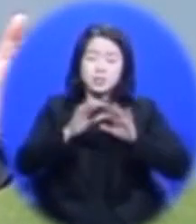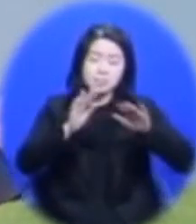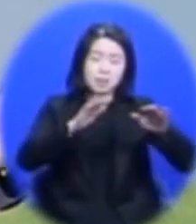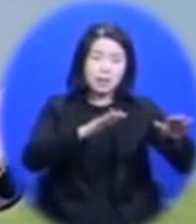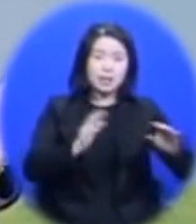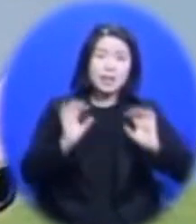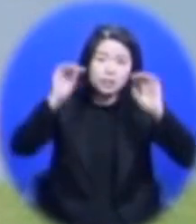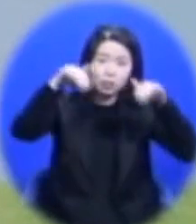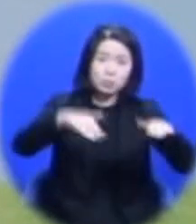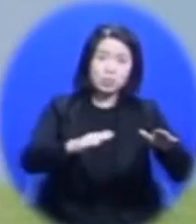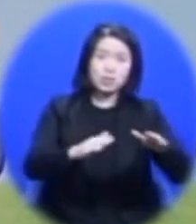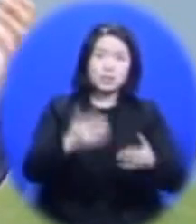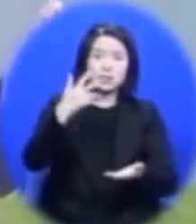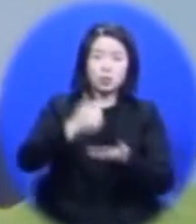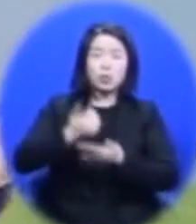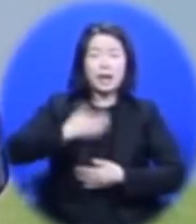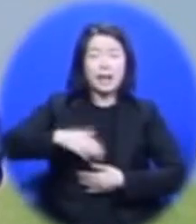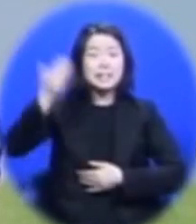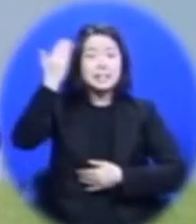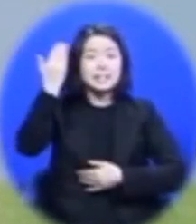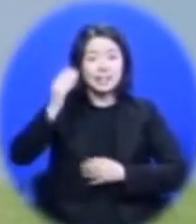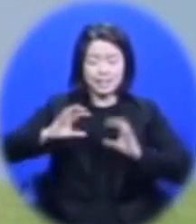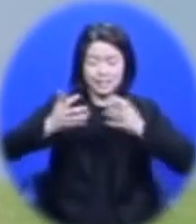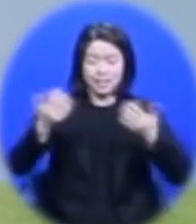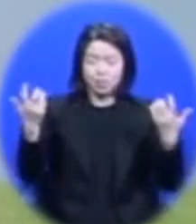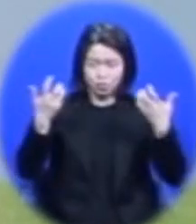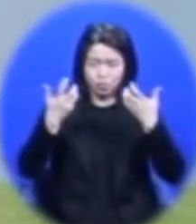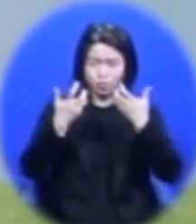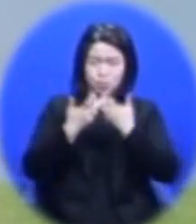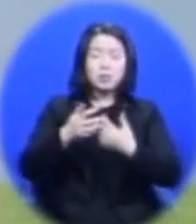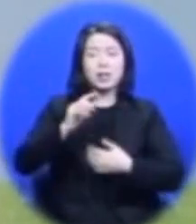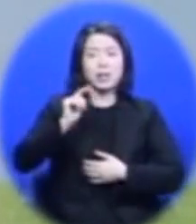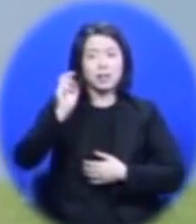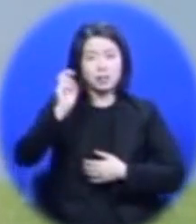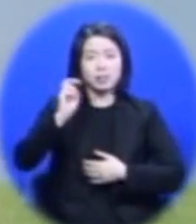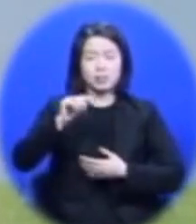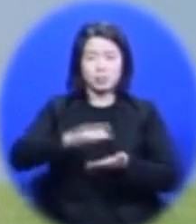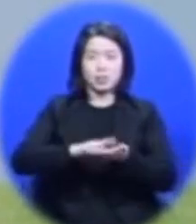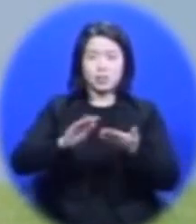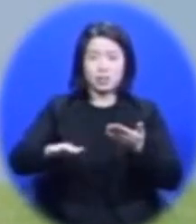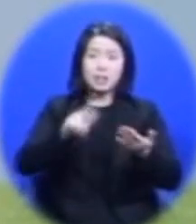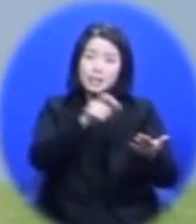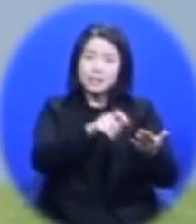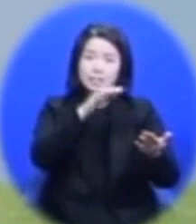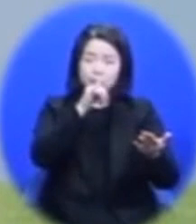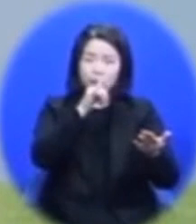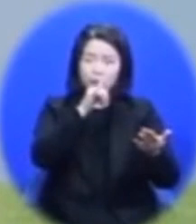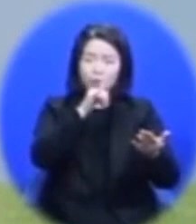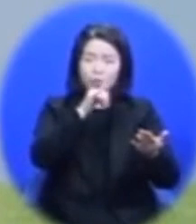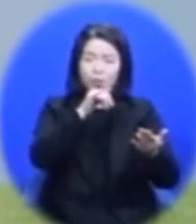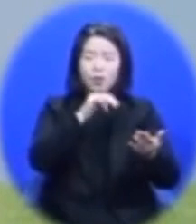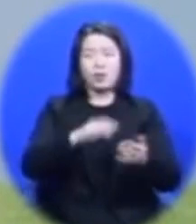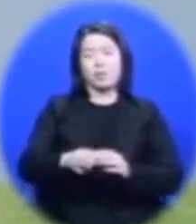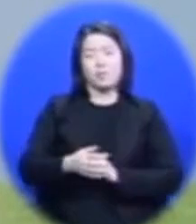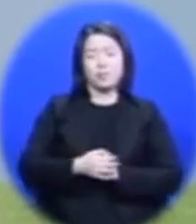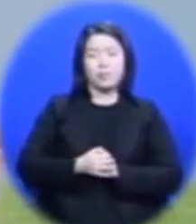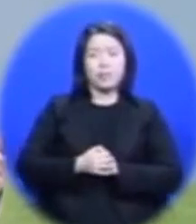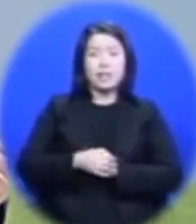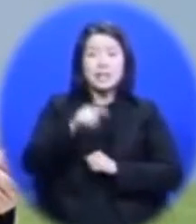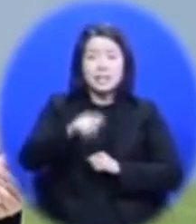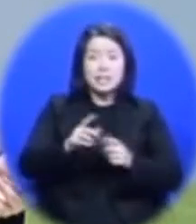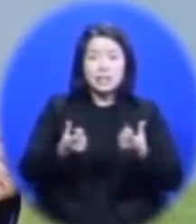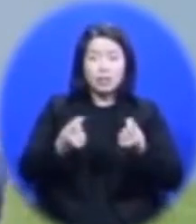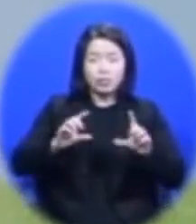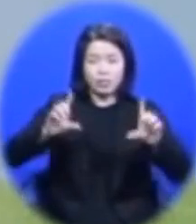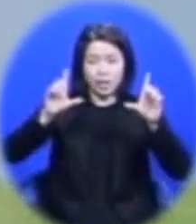아는 지식이 세상에 충만할 것임이니라. 그렇게 말씀했습니다. 예언하셨어요. 여러분, 이런 날이